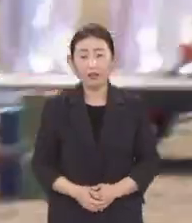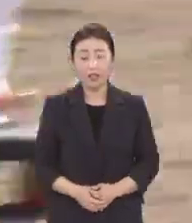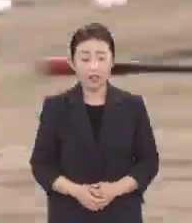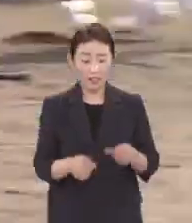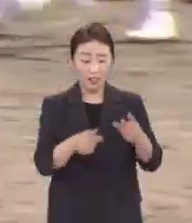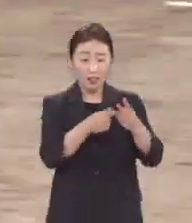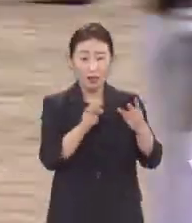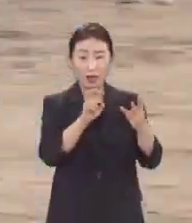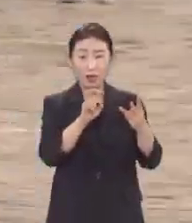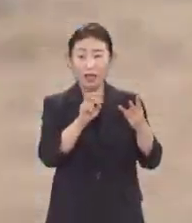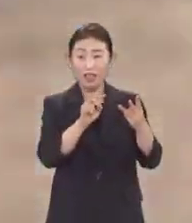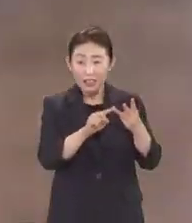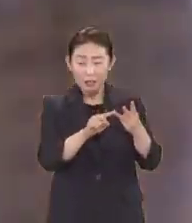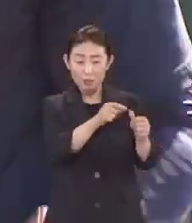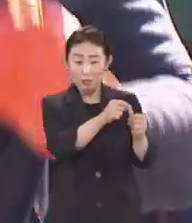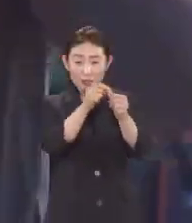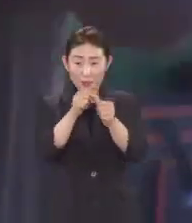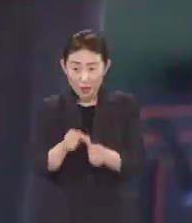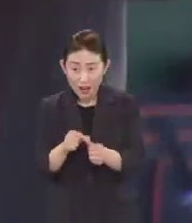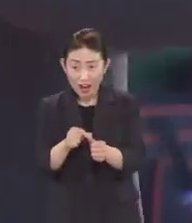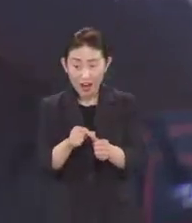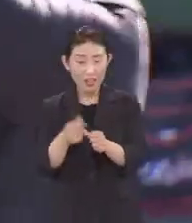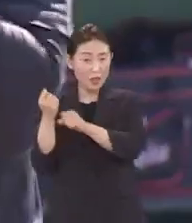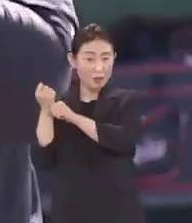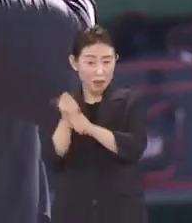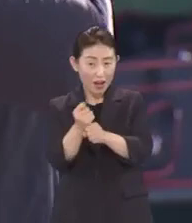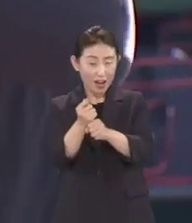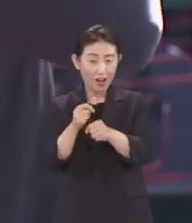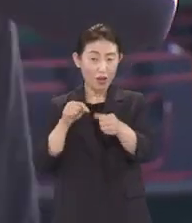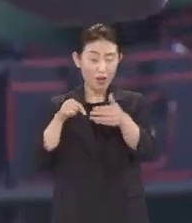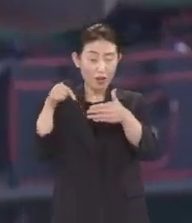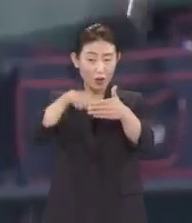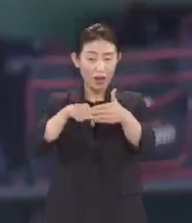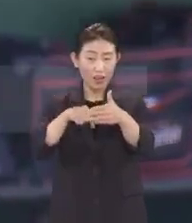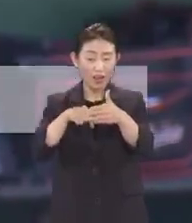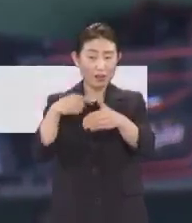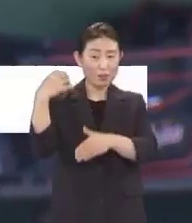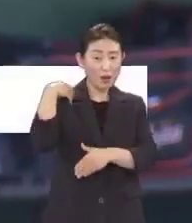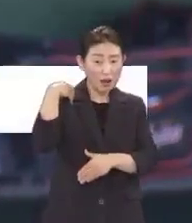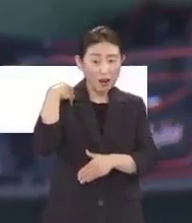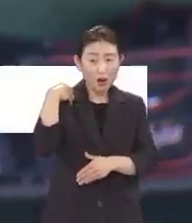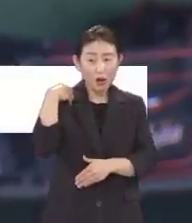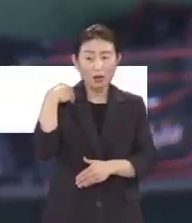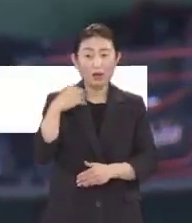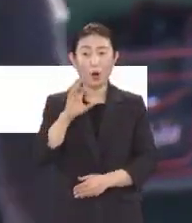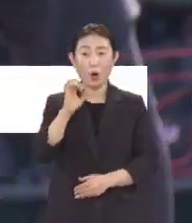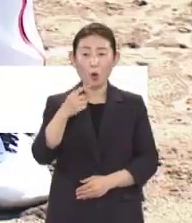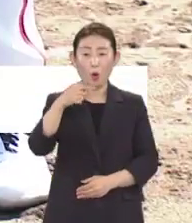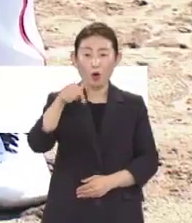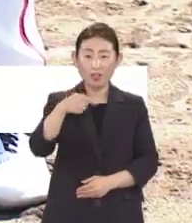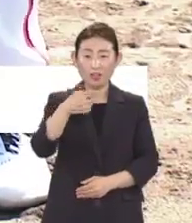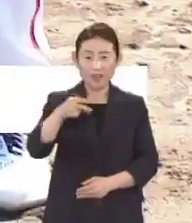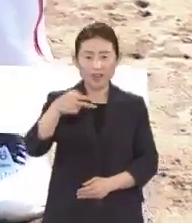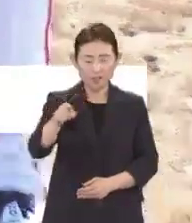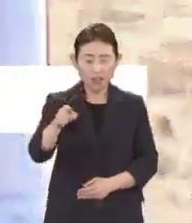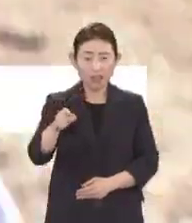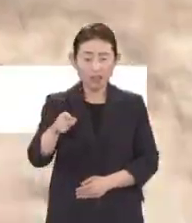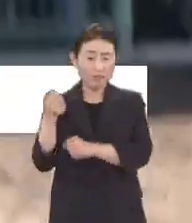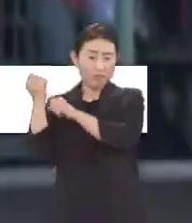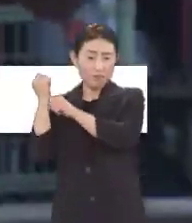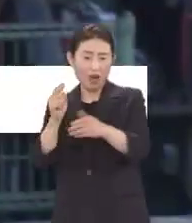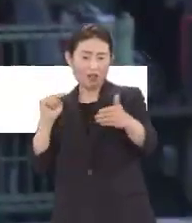마이크 터크먼을 대신해 한화의 중심 타선과 외야를 책임질 브라이언 오그레디는 한 방을 약속했습니다.